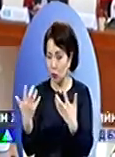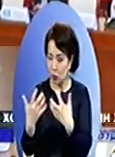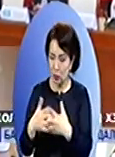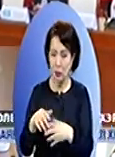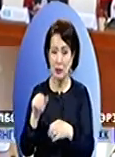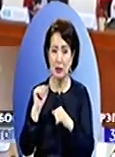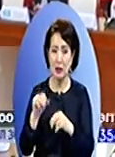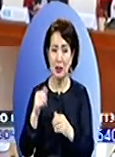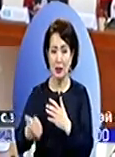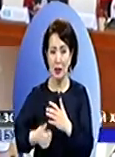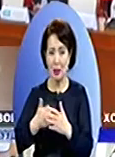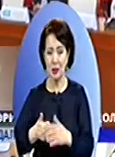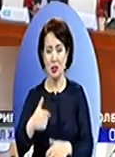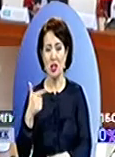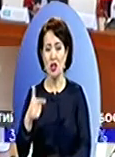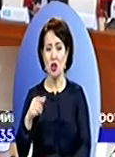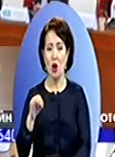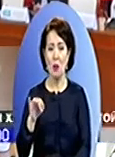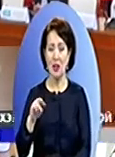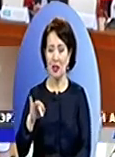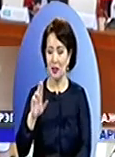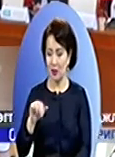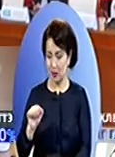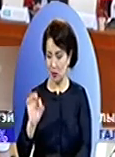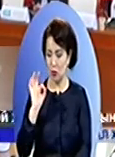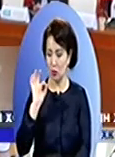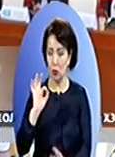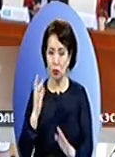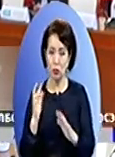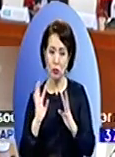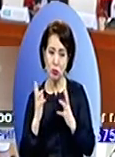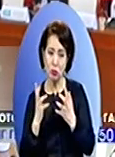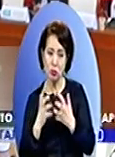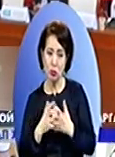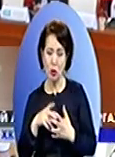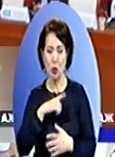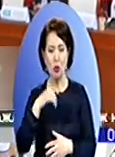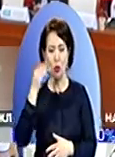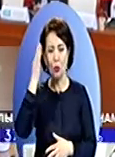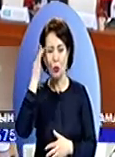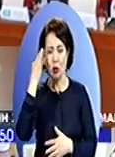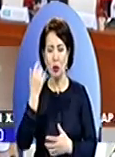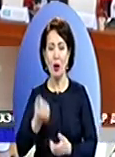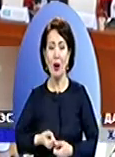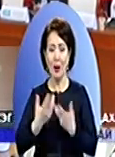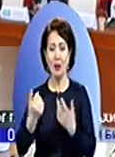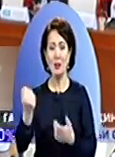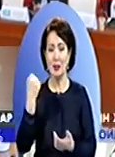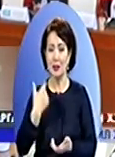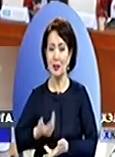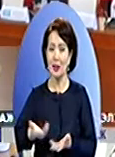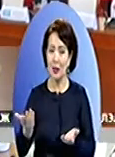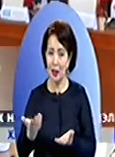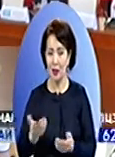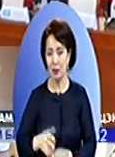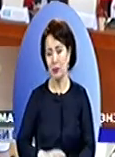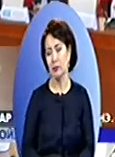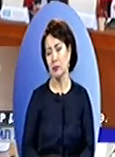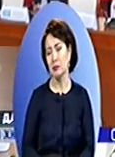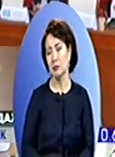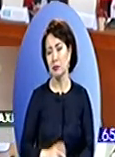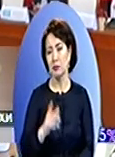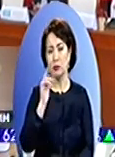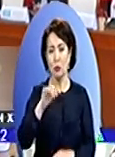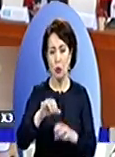зогцуулж байгаа геополитикийн орон зай дээр хэрхэн зөв одоо энэ бодлогоо өөрөстэй одоо авч гаргаж ирж байгаа гурвлагч орнуудынхаа эрх ашгийг